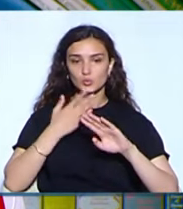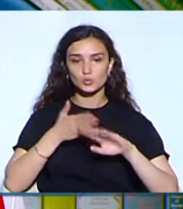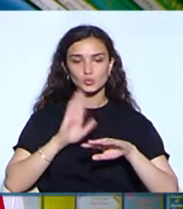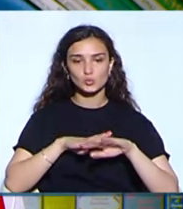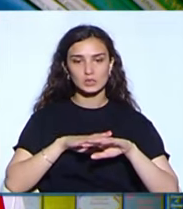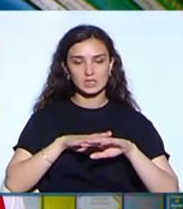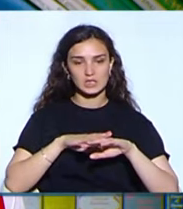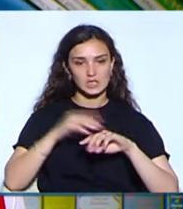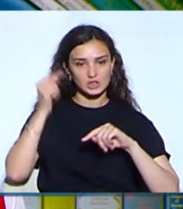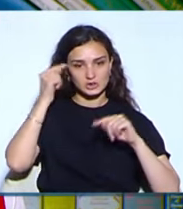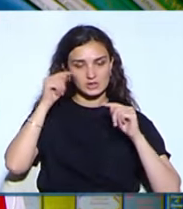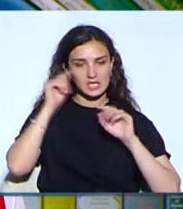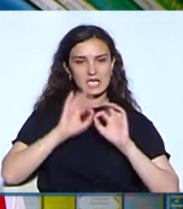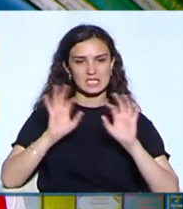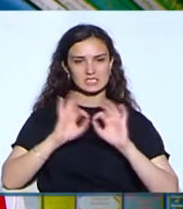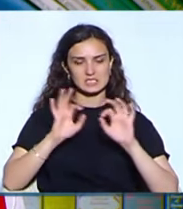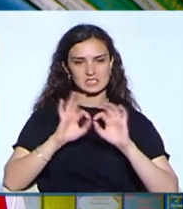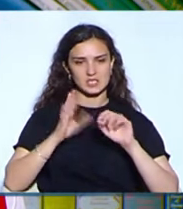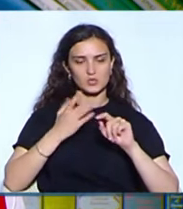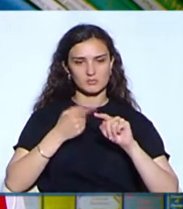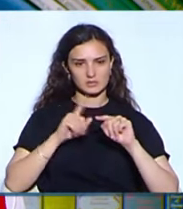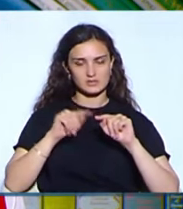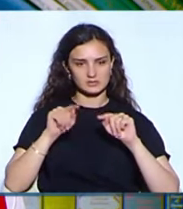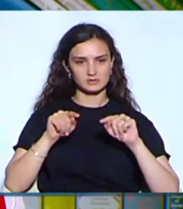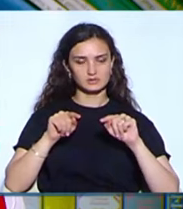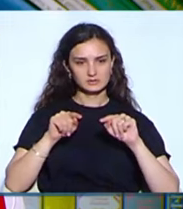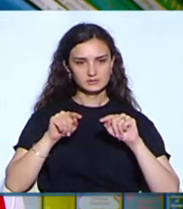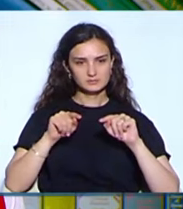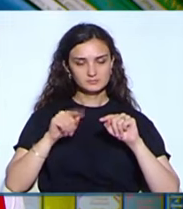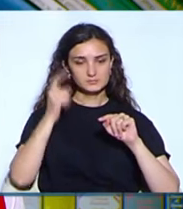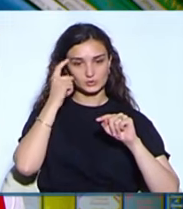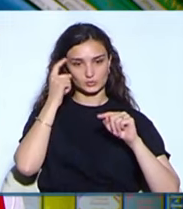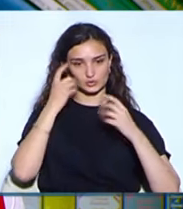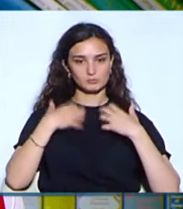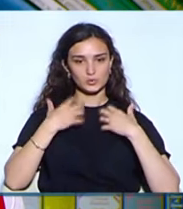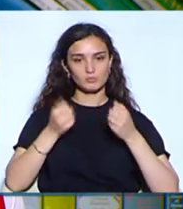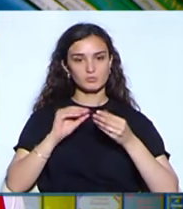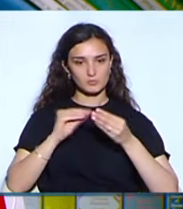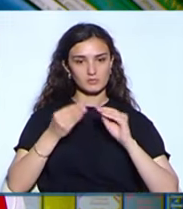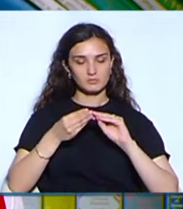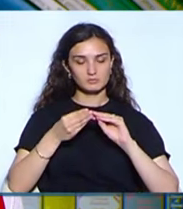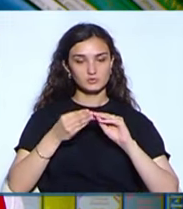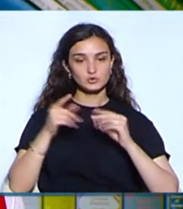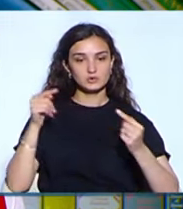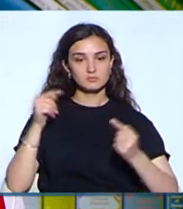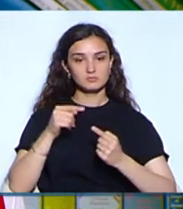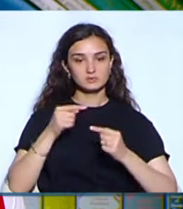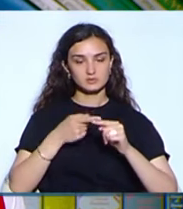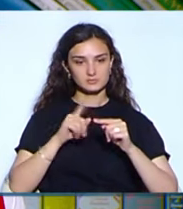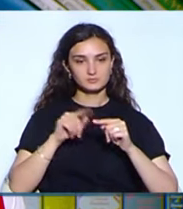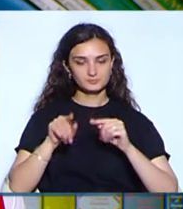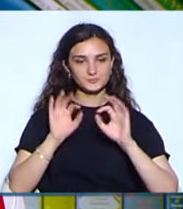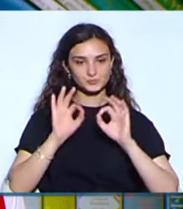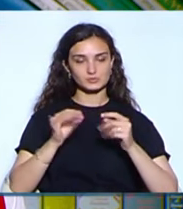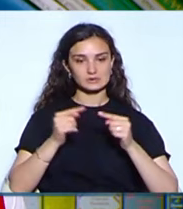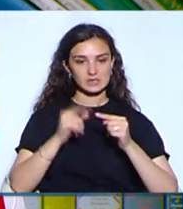მექანიზმები აეხსნა, რომელიც შეიძლება საფუძვლად ედოს თუნდაც მენტალური ჯანმრთელობის პრობლემებს. შესაბამისად, აი შემოვიდა